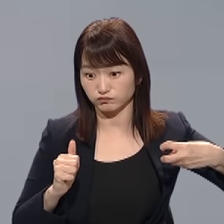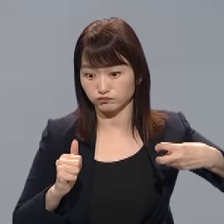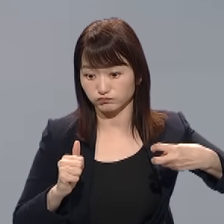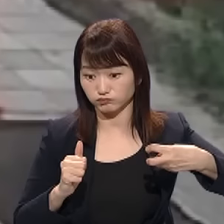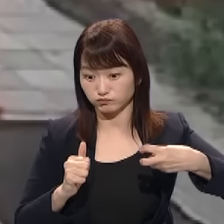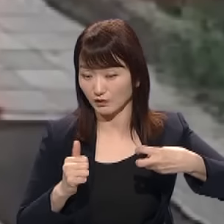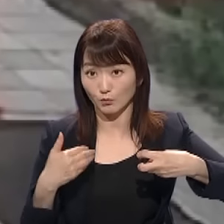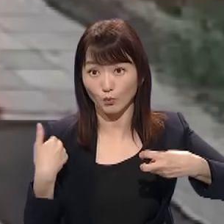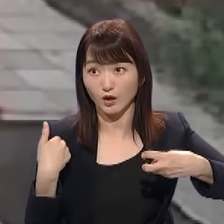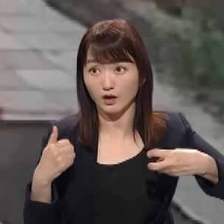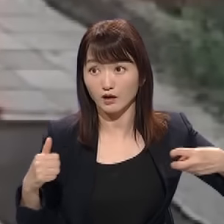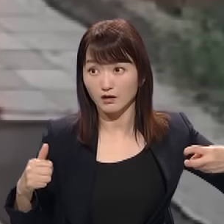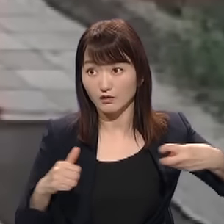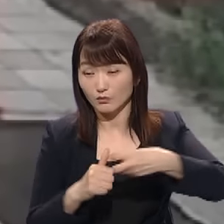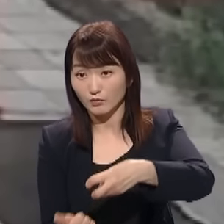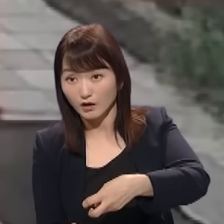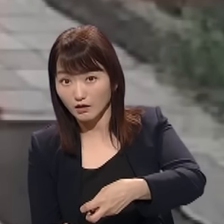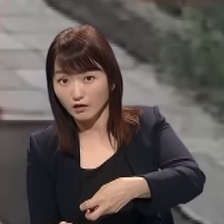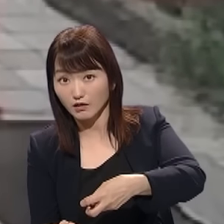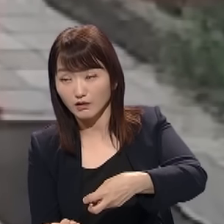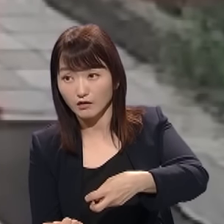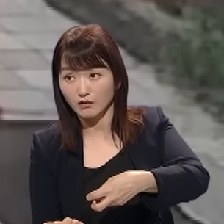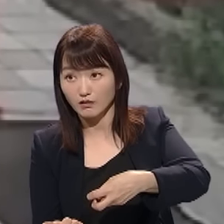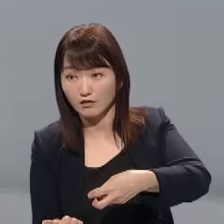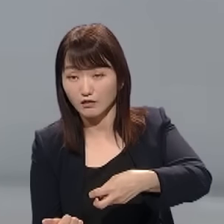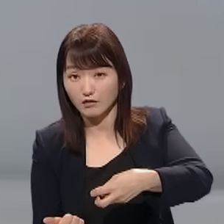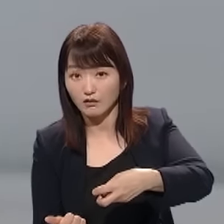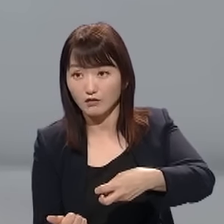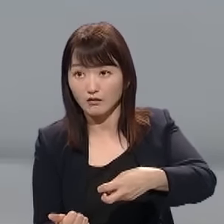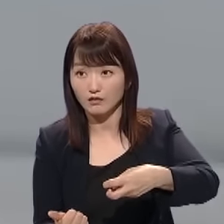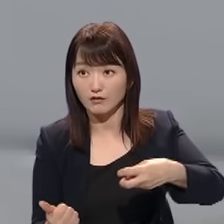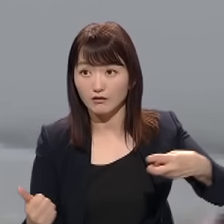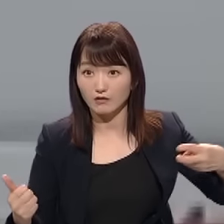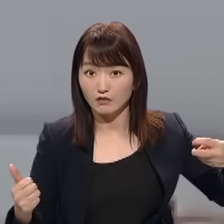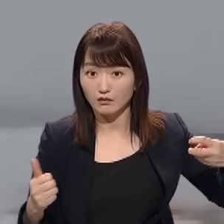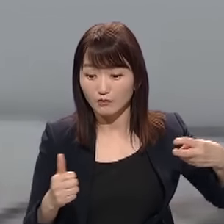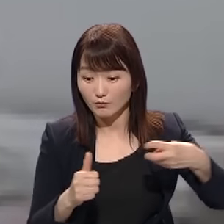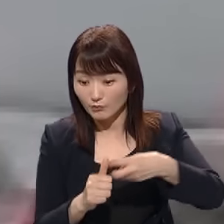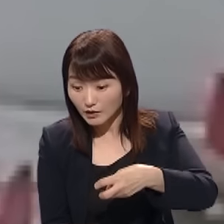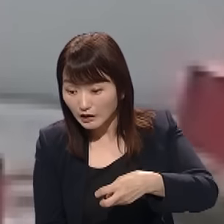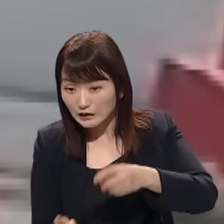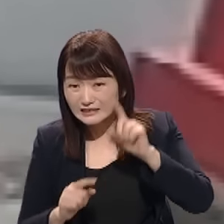알아차리지 못하고 있죠. 설마. 이내 버스는 누군가 풍 충돌하고 말았습니다.